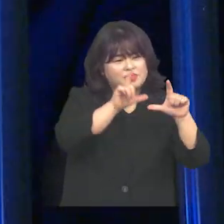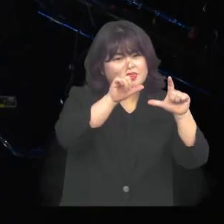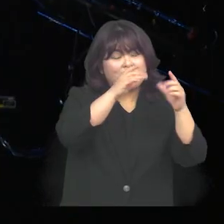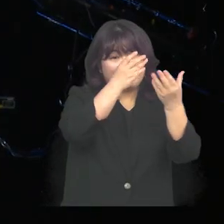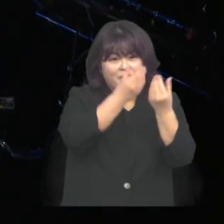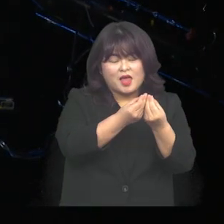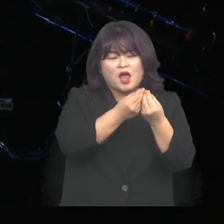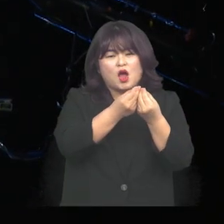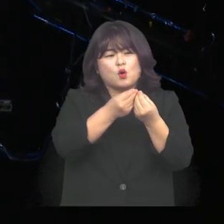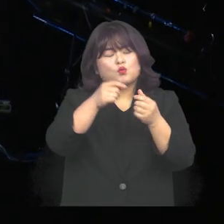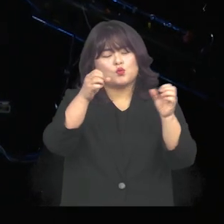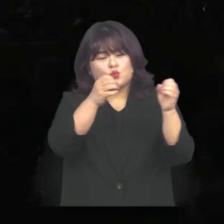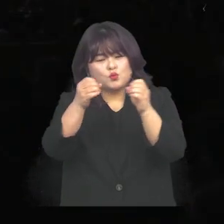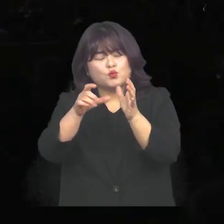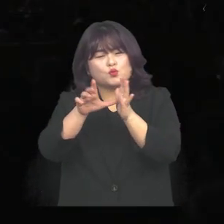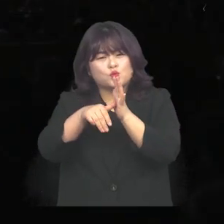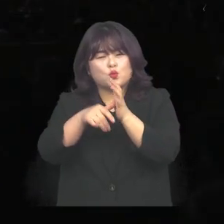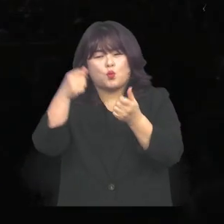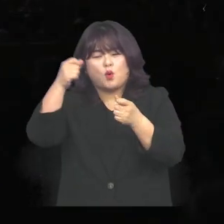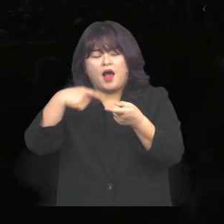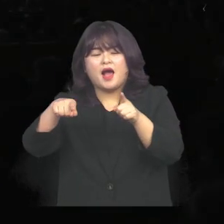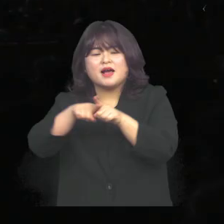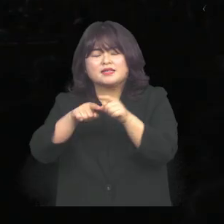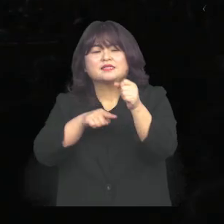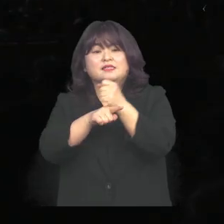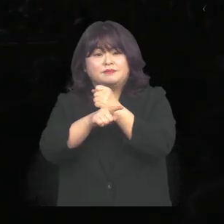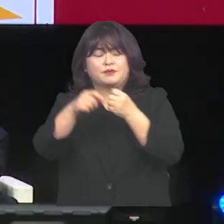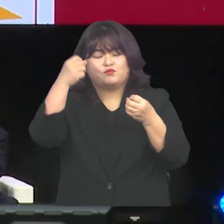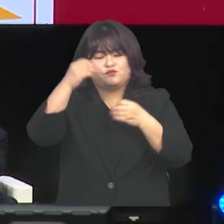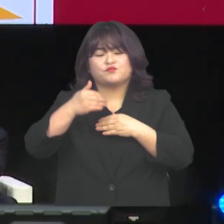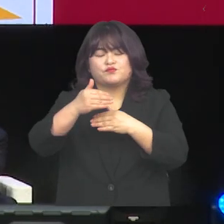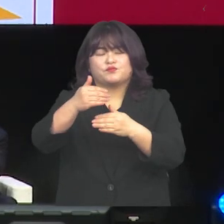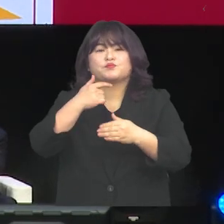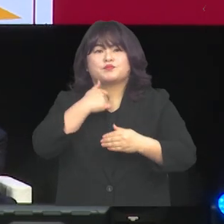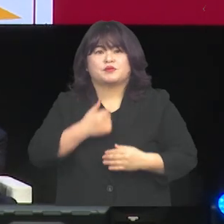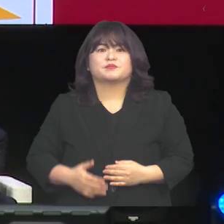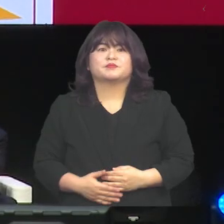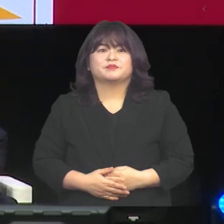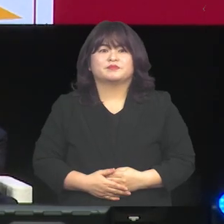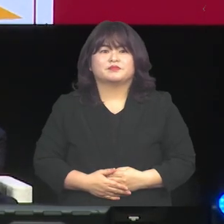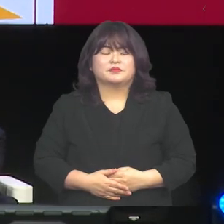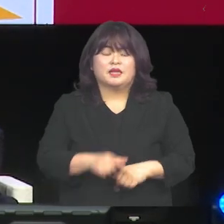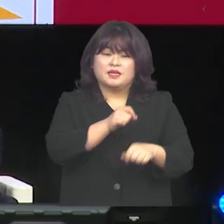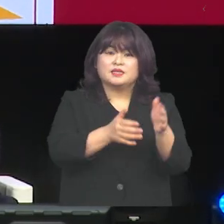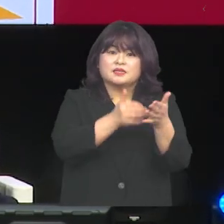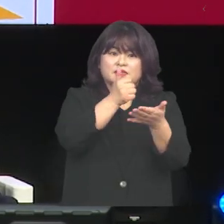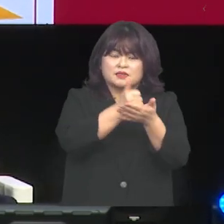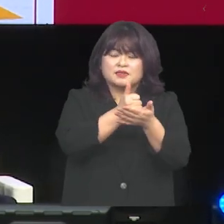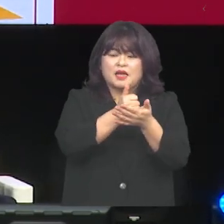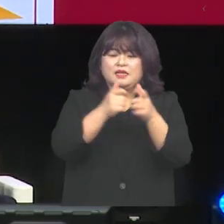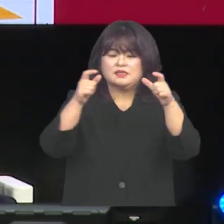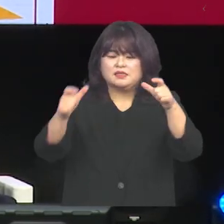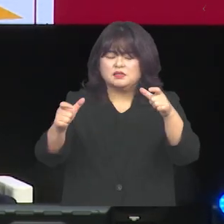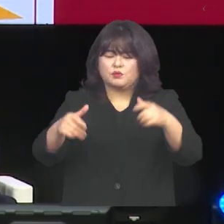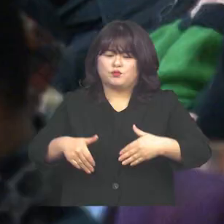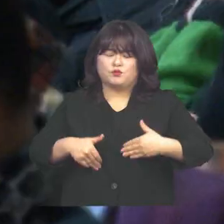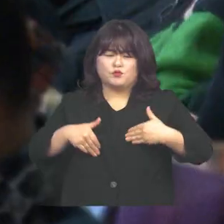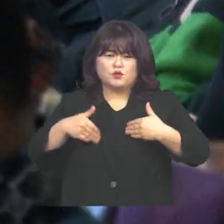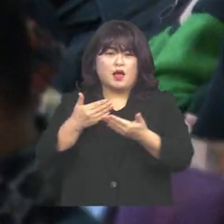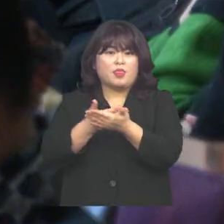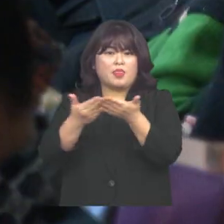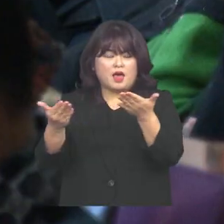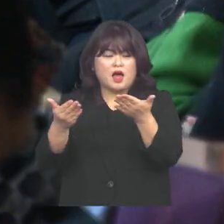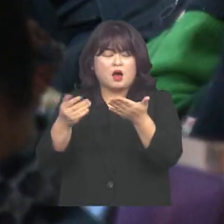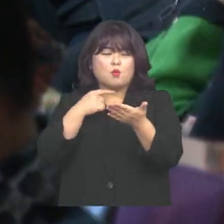사연과 실시간 토크, 공연을 결합한 특별한 의미의 콘서트로 꾸며졌습니다. 이 시장은 지역사회의